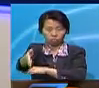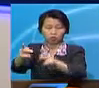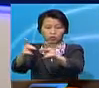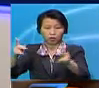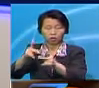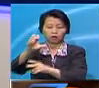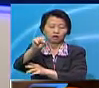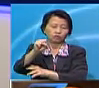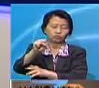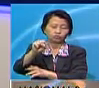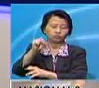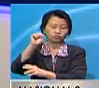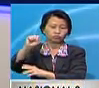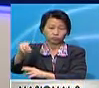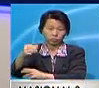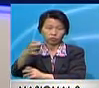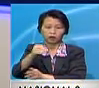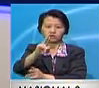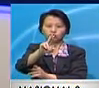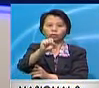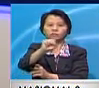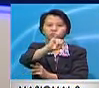sekitar Subang Subang Jaya dan